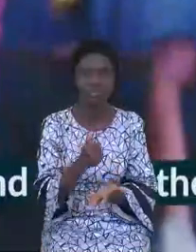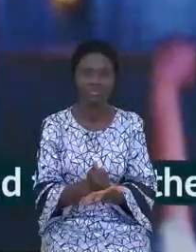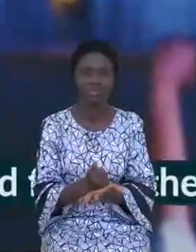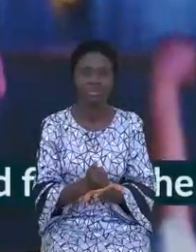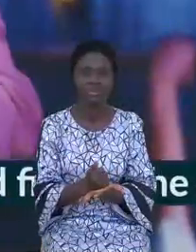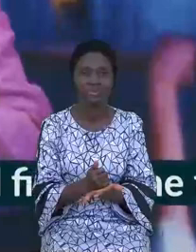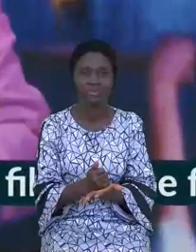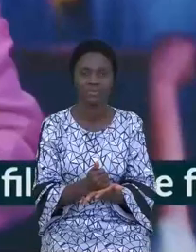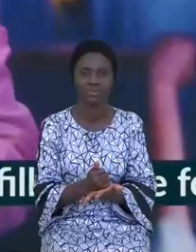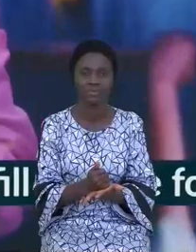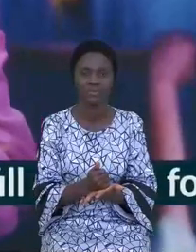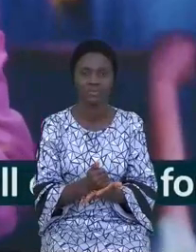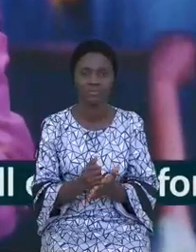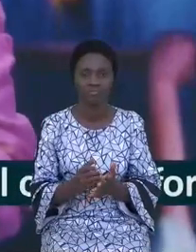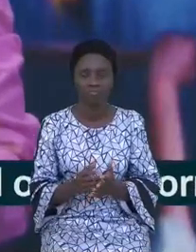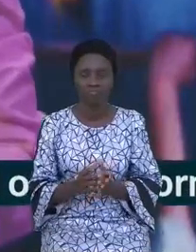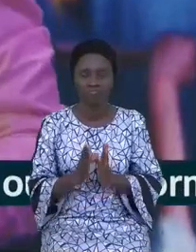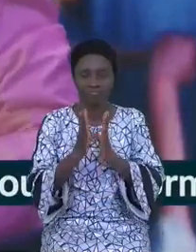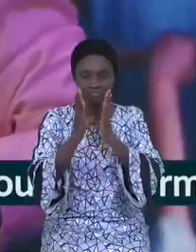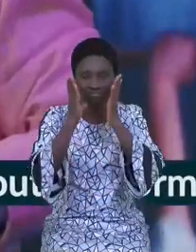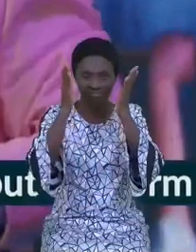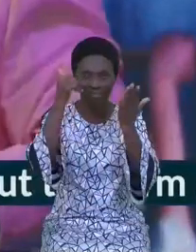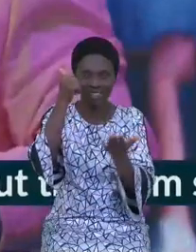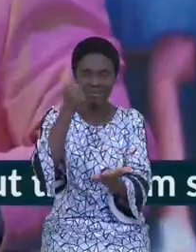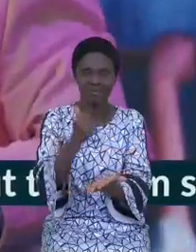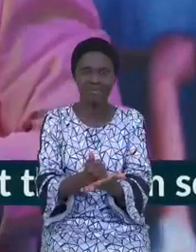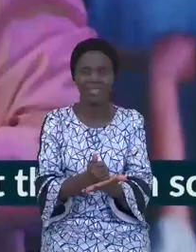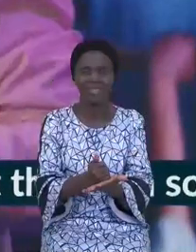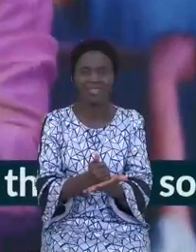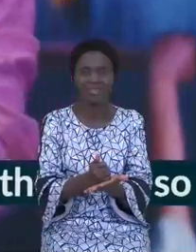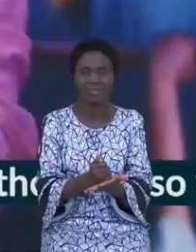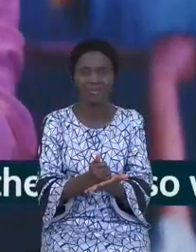Amen. Un grand Amen.